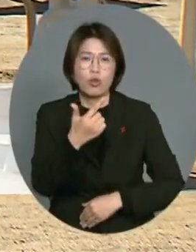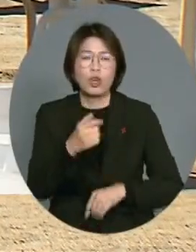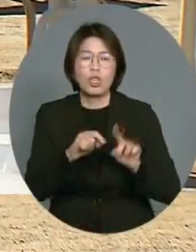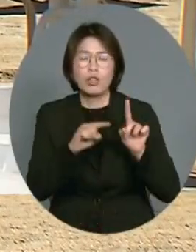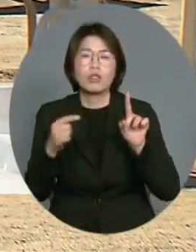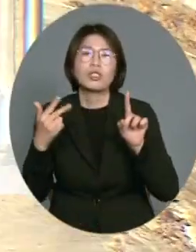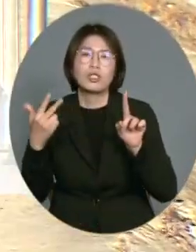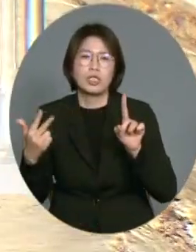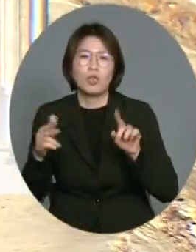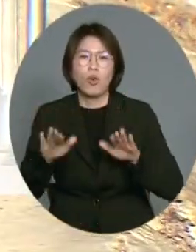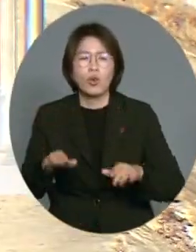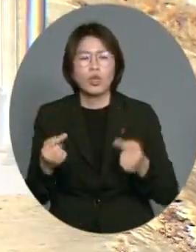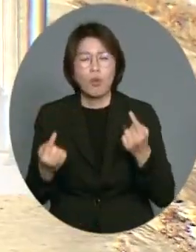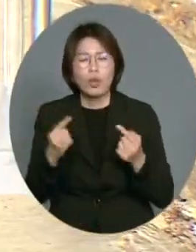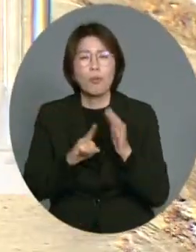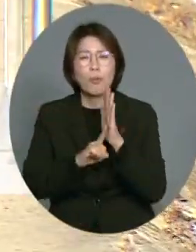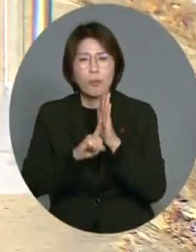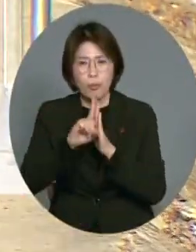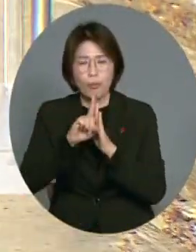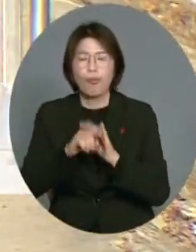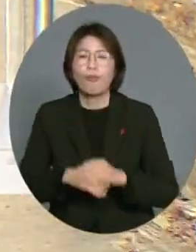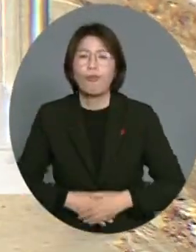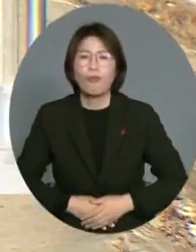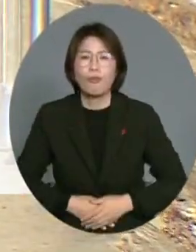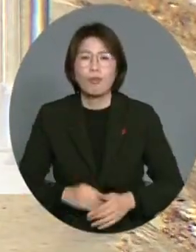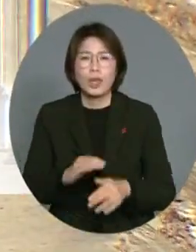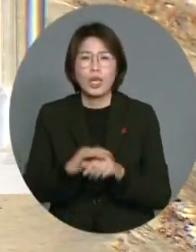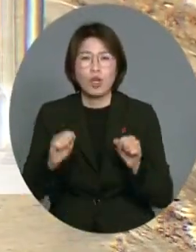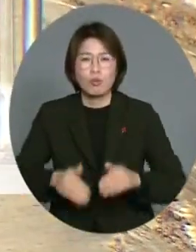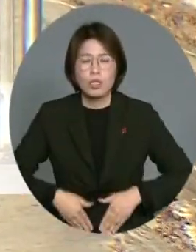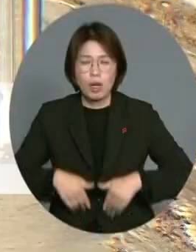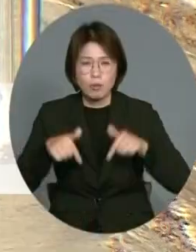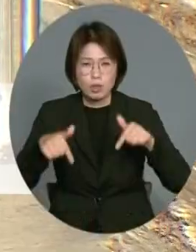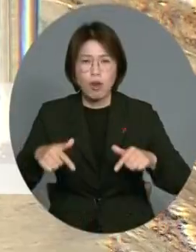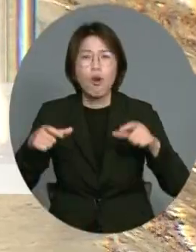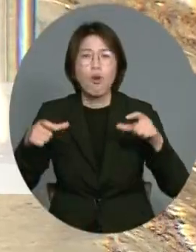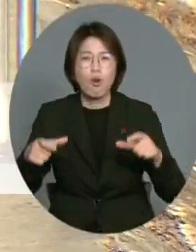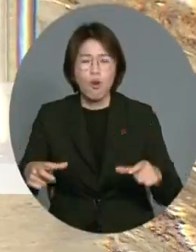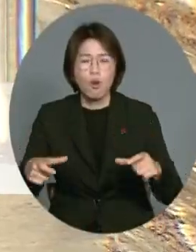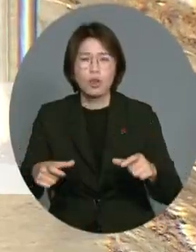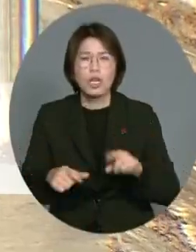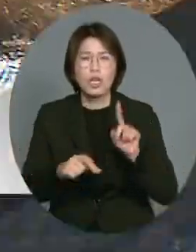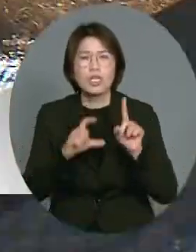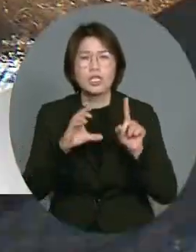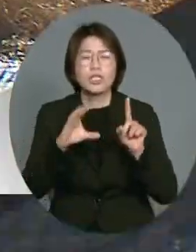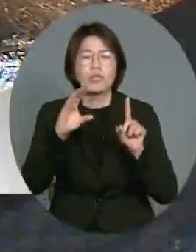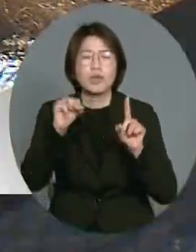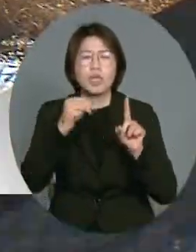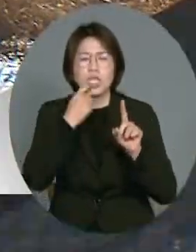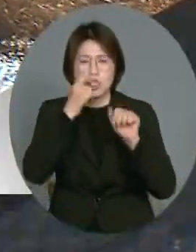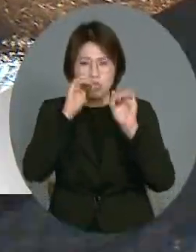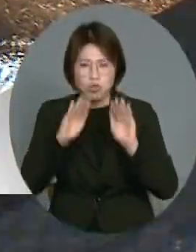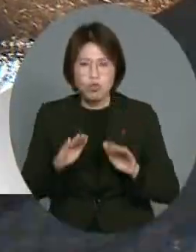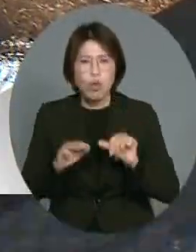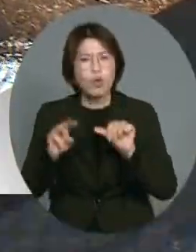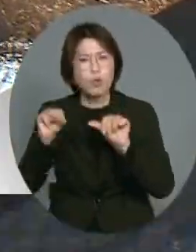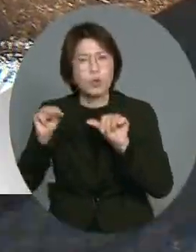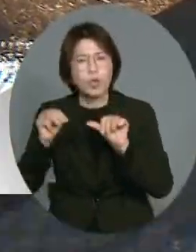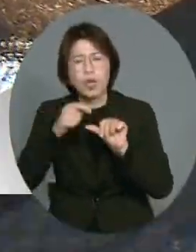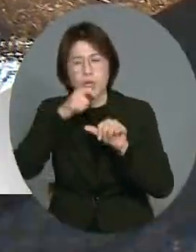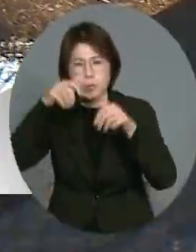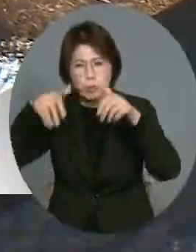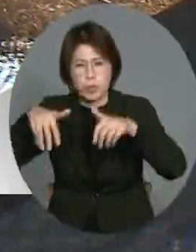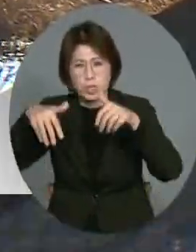1도에서 7도로 오늘보다 조금 높겠습니다. 경북 남서 내륙 지역에는 1cm 미만의 눈이나 5mm 미만의